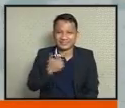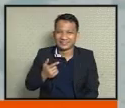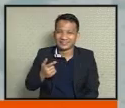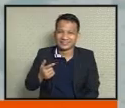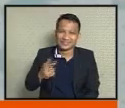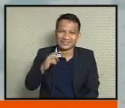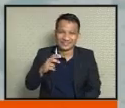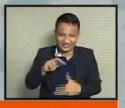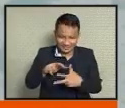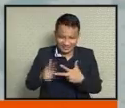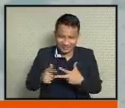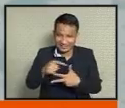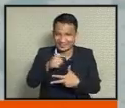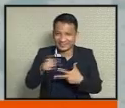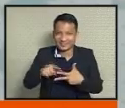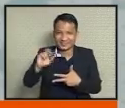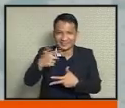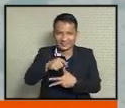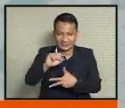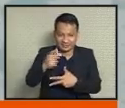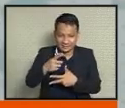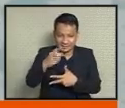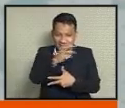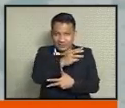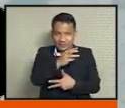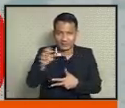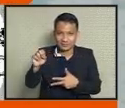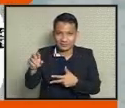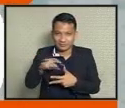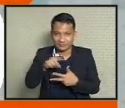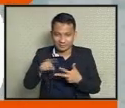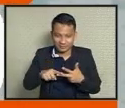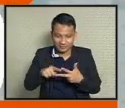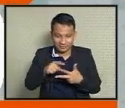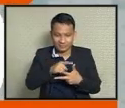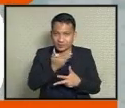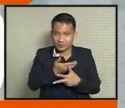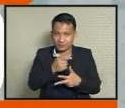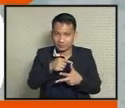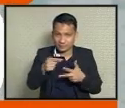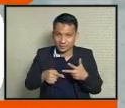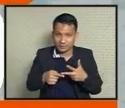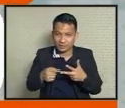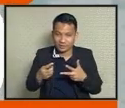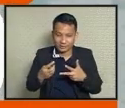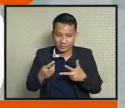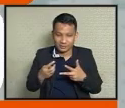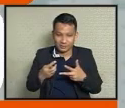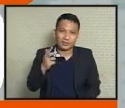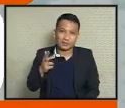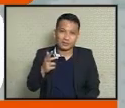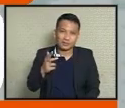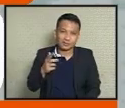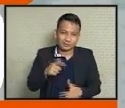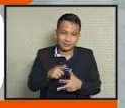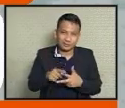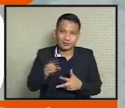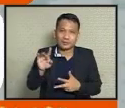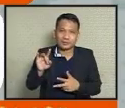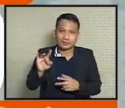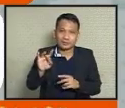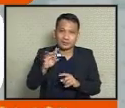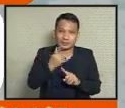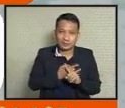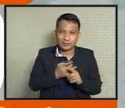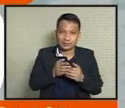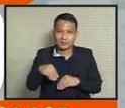Tatlong counts yan, sir, ha? Tatlong counts. 6 to 12 years, about isang counts. So kung tatlong counts, di kung sa isa pinaka-minimum na lang, 18 months yan.